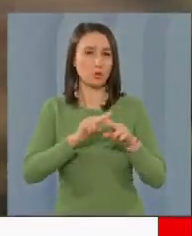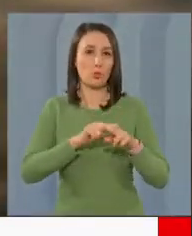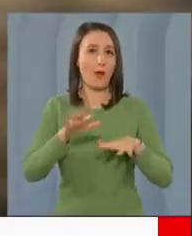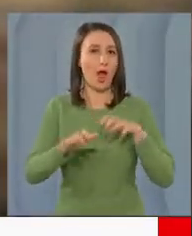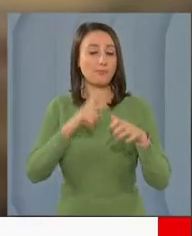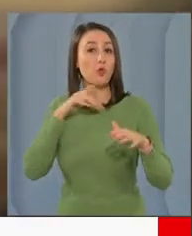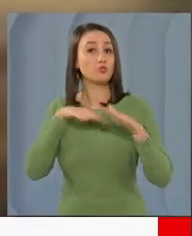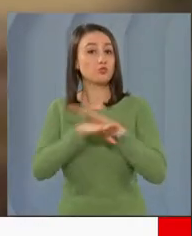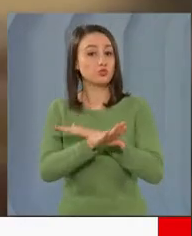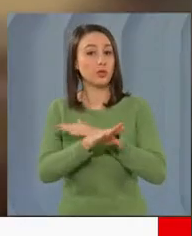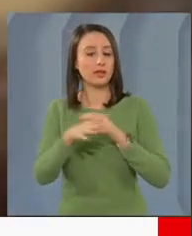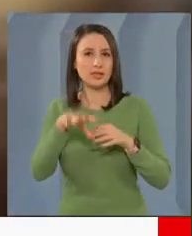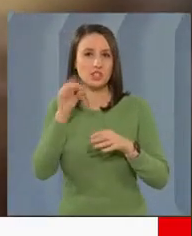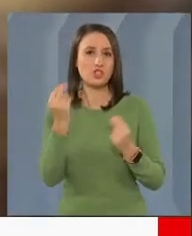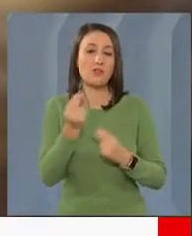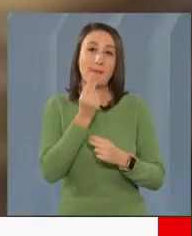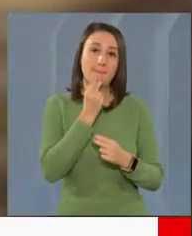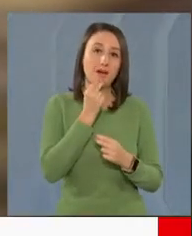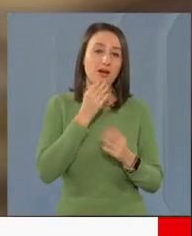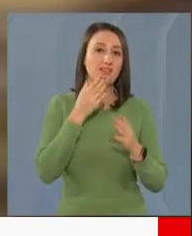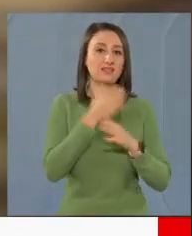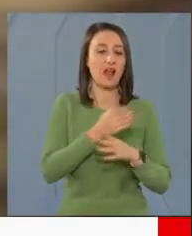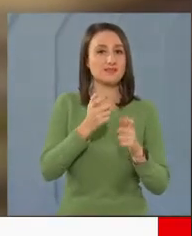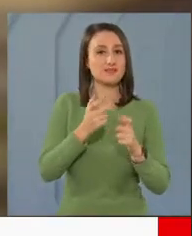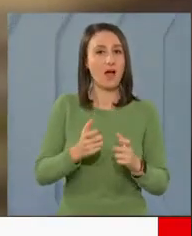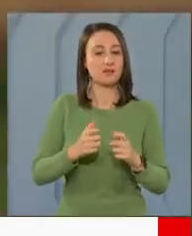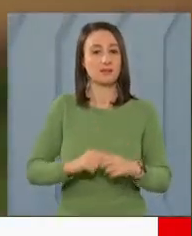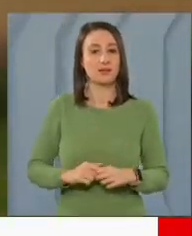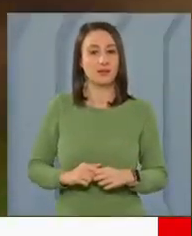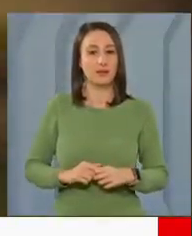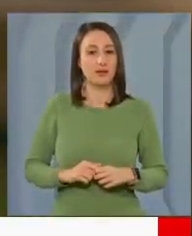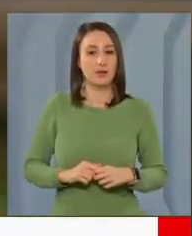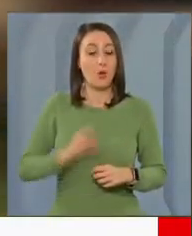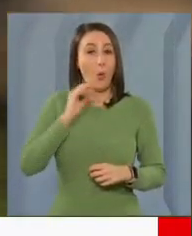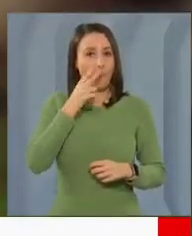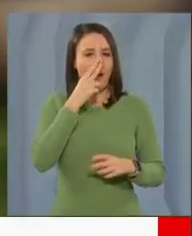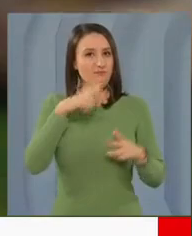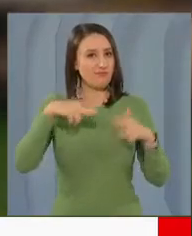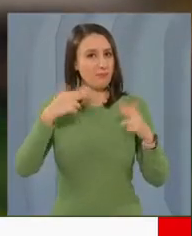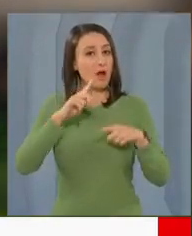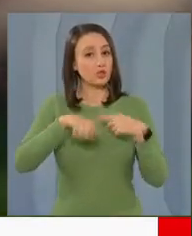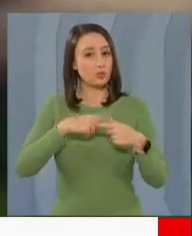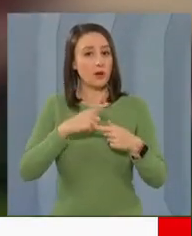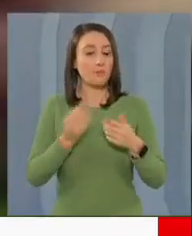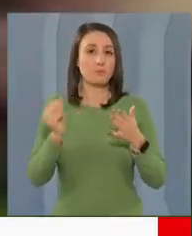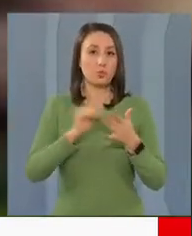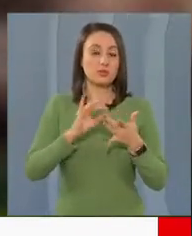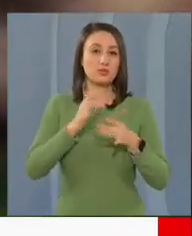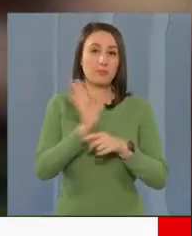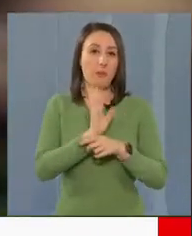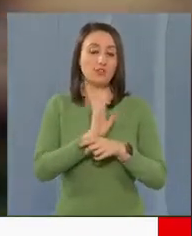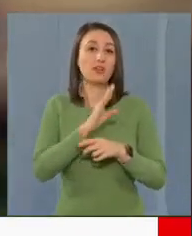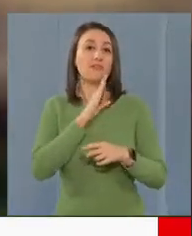animalul aleargă, apoi găsește ceva de mâncare chiar la intrarea în scara unui bloc. Unul dintre locatari a filmat-o, apoi a încărcat imaginile